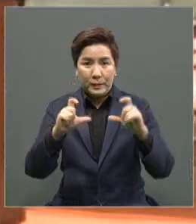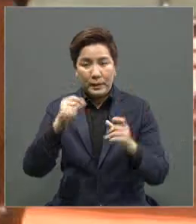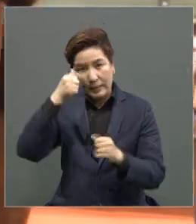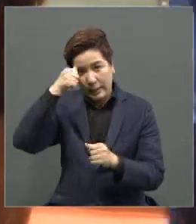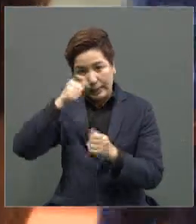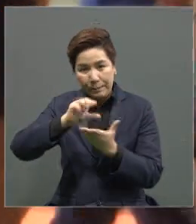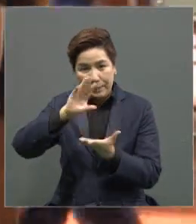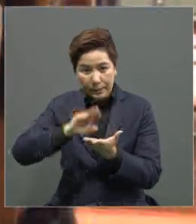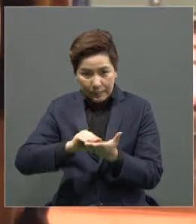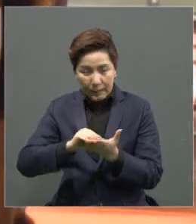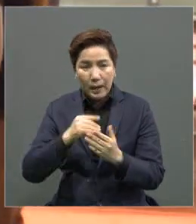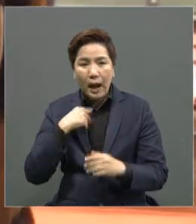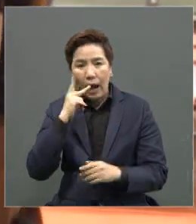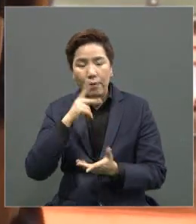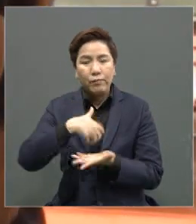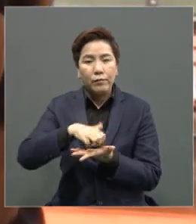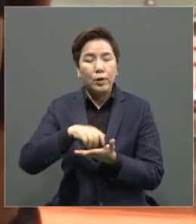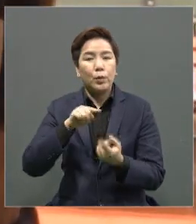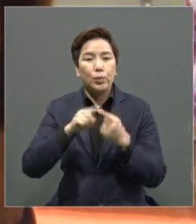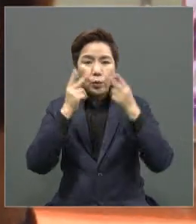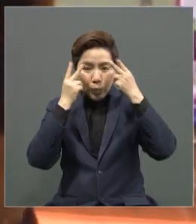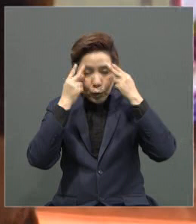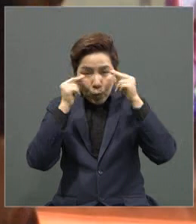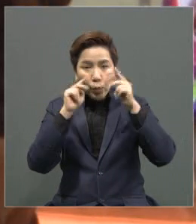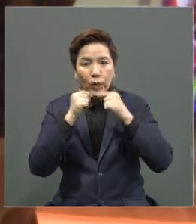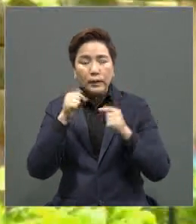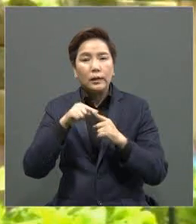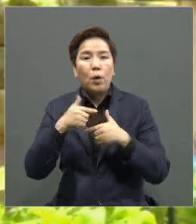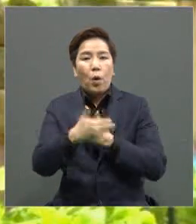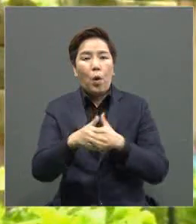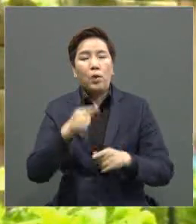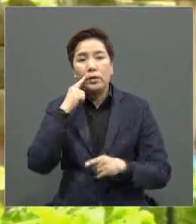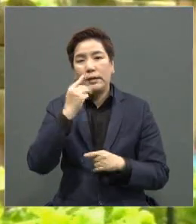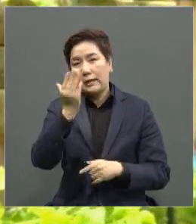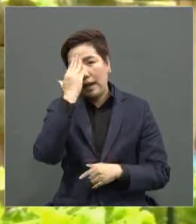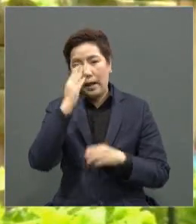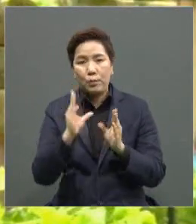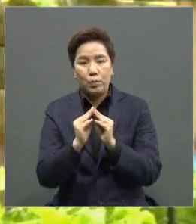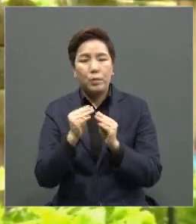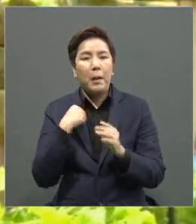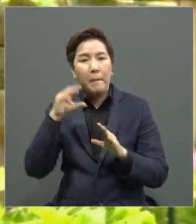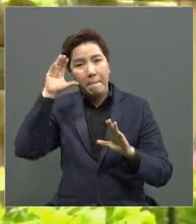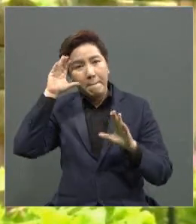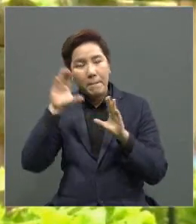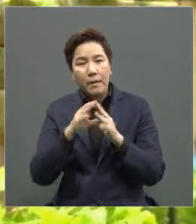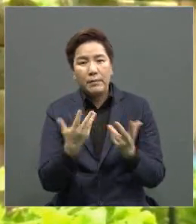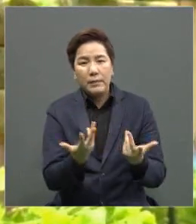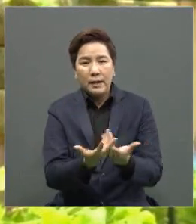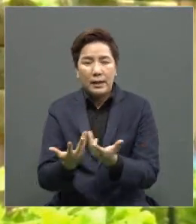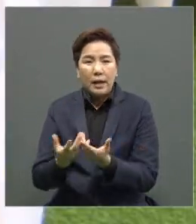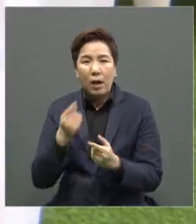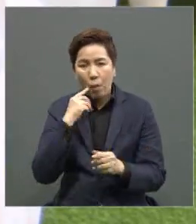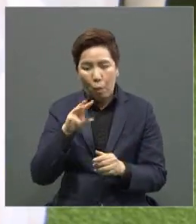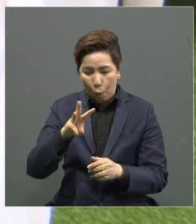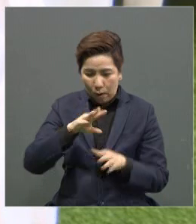ของคณะรัฐมนตรีและจุดแถลงข่าวของนายกรัฐมนตรีนะคะบริเวณห้องโถงหน้าห้องประชุมใช้ภาพภูเขาย่าหรือเขาหัวล้